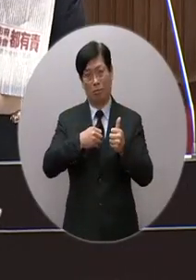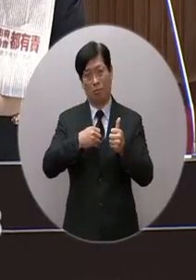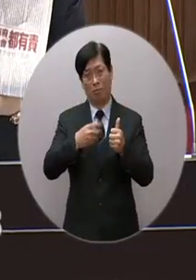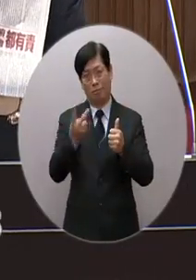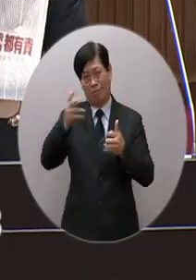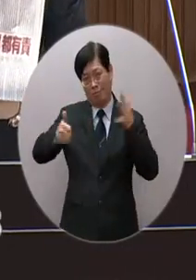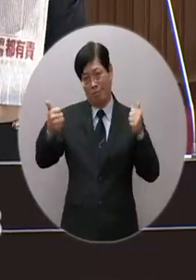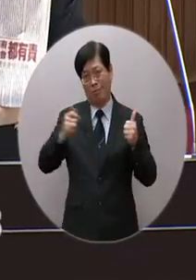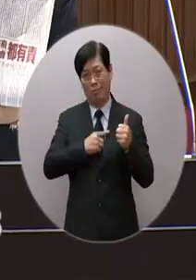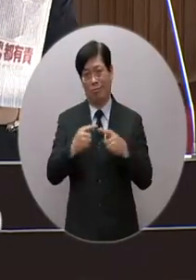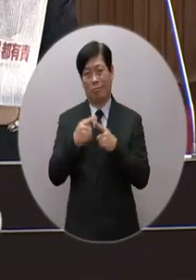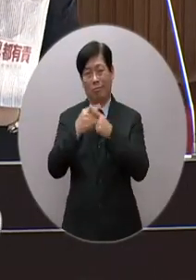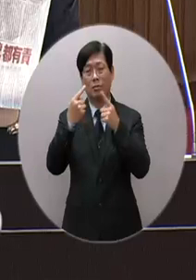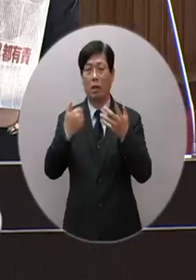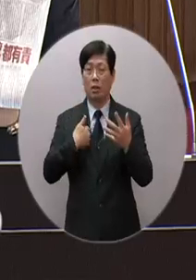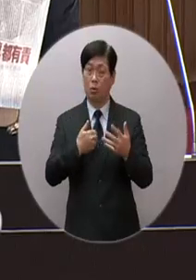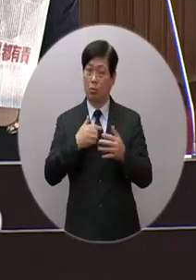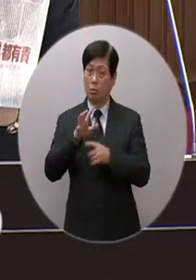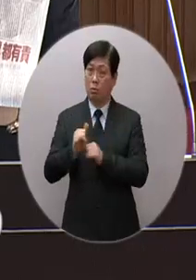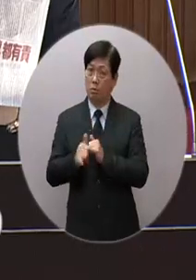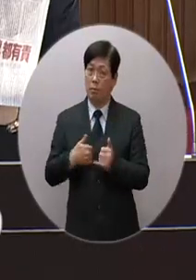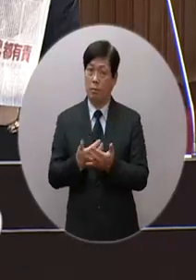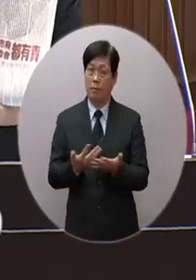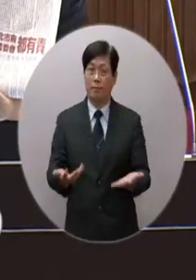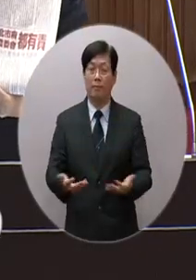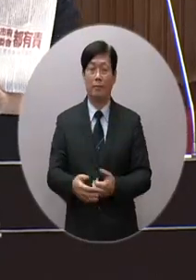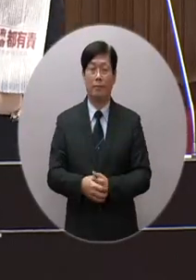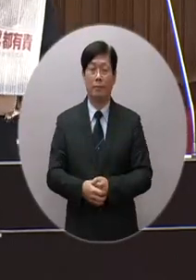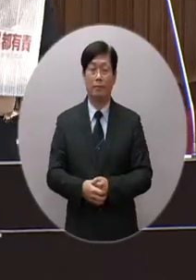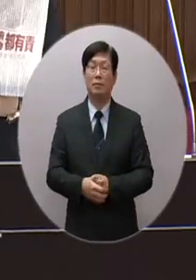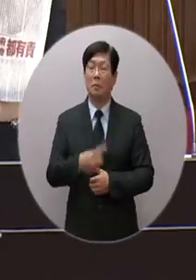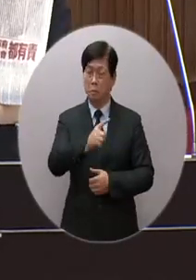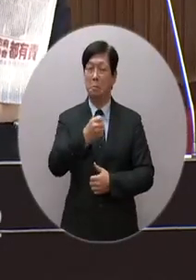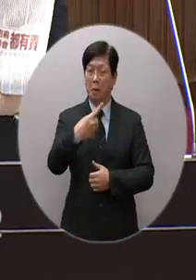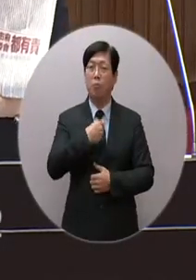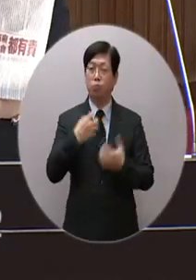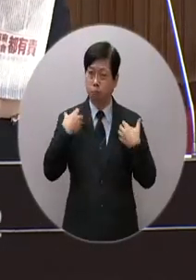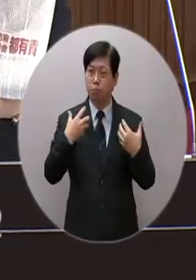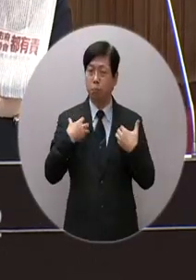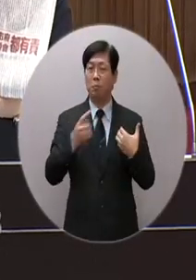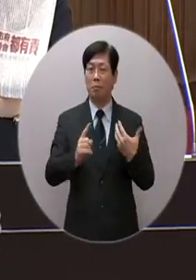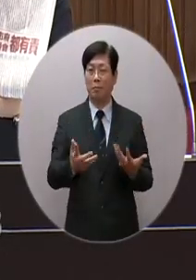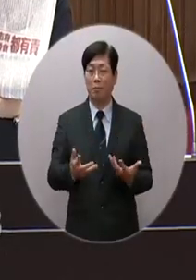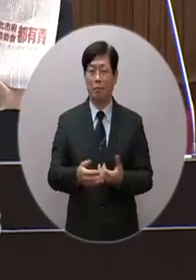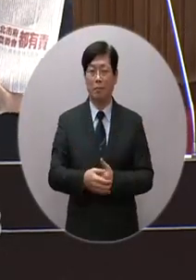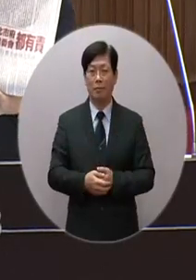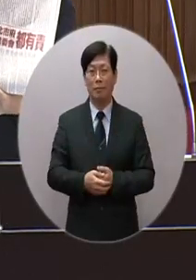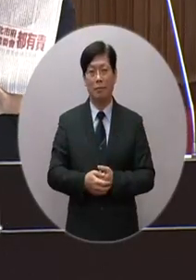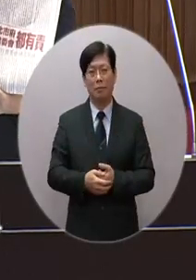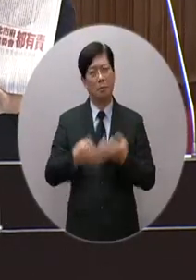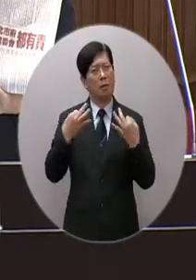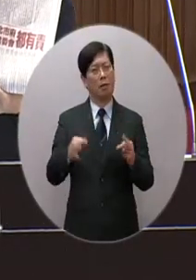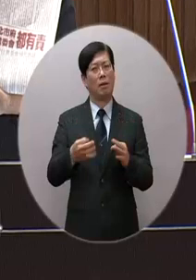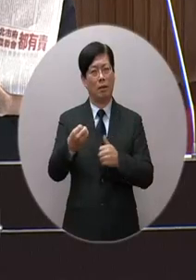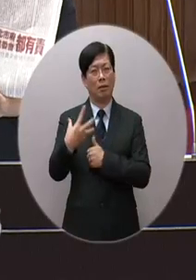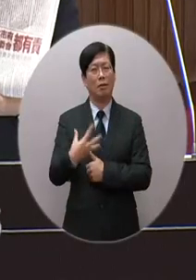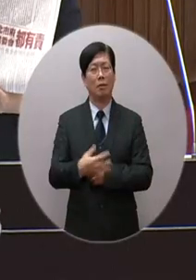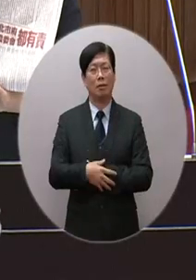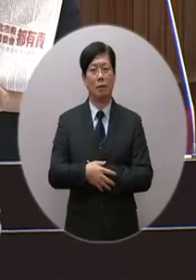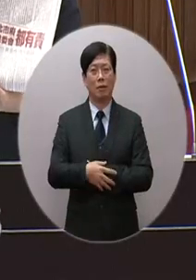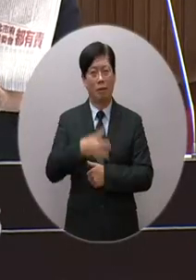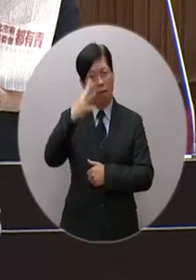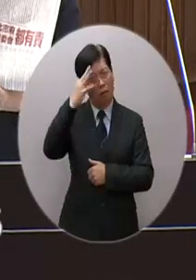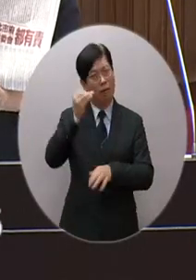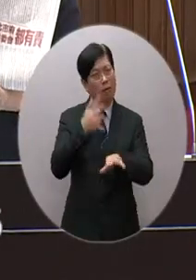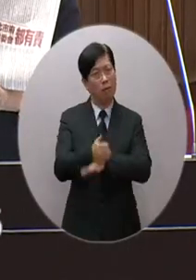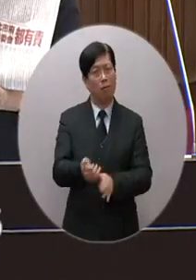斗，我拢是算啥物？好，啊，你讲我要负责任，要负啥物责任嘛？就一句话尔，啊，这侪